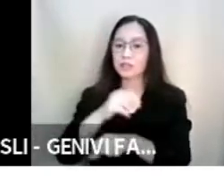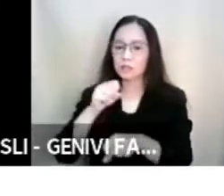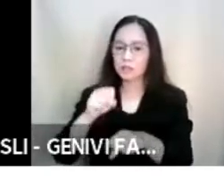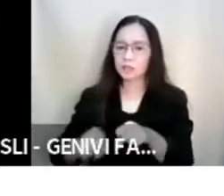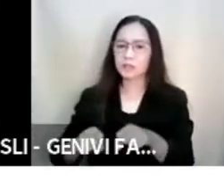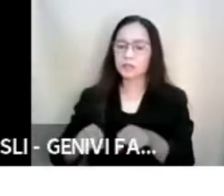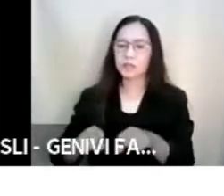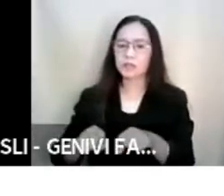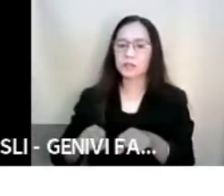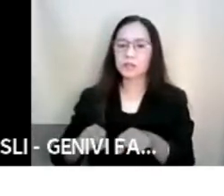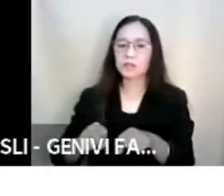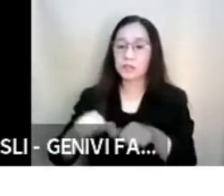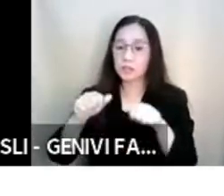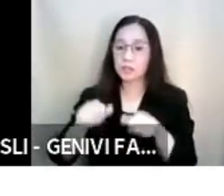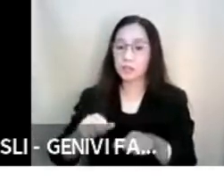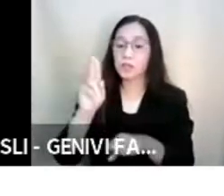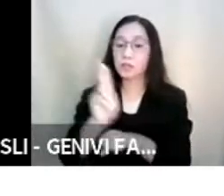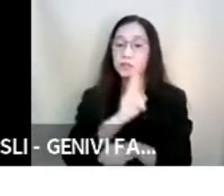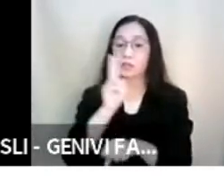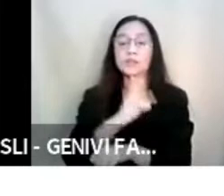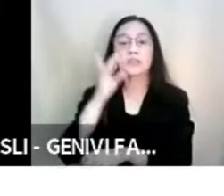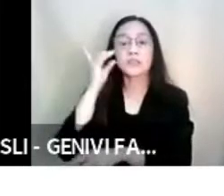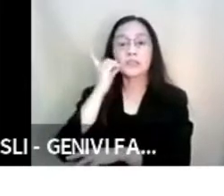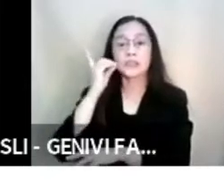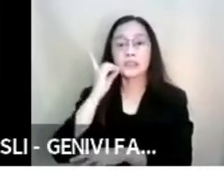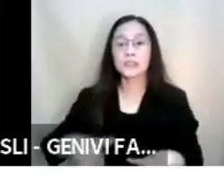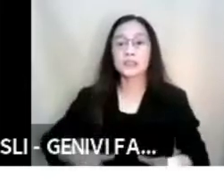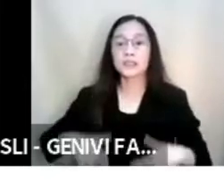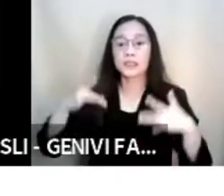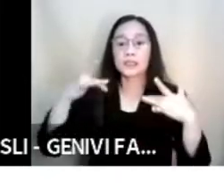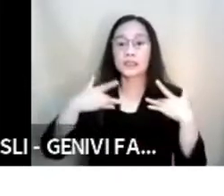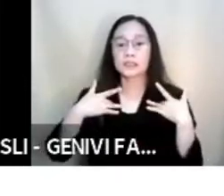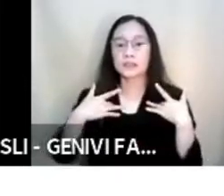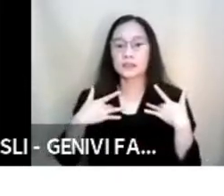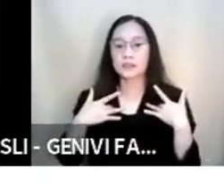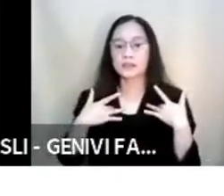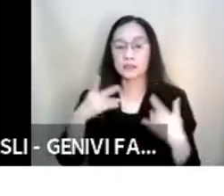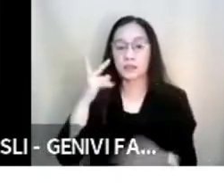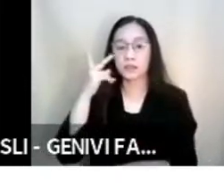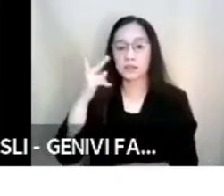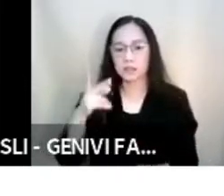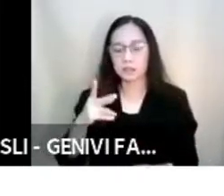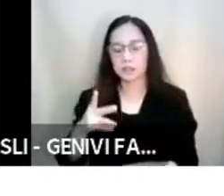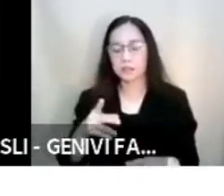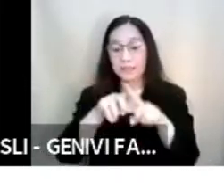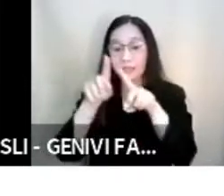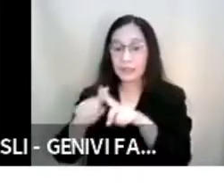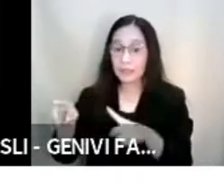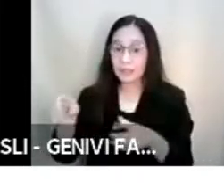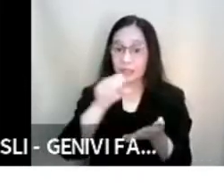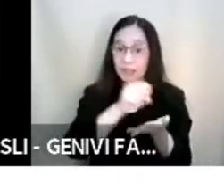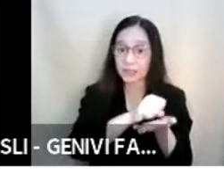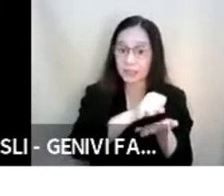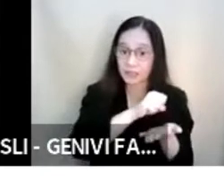in everyday practical living, no? So makikita ninyo may iba't ibang subjects na pwedeng